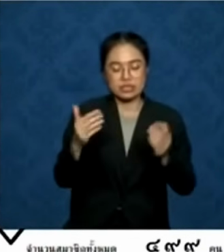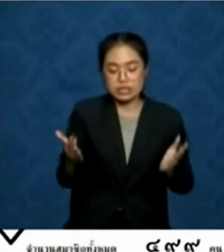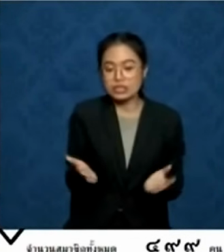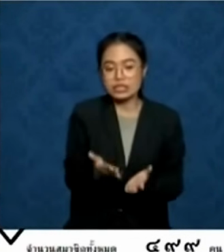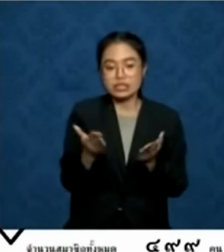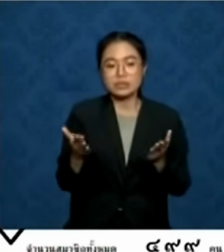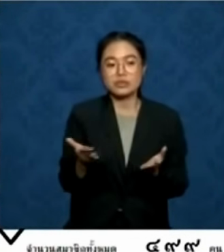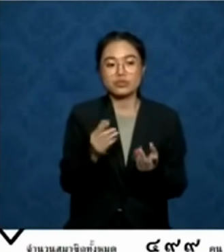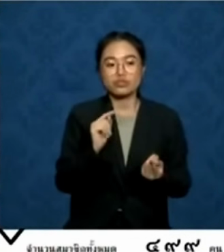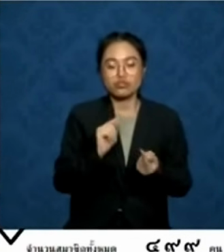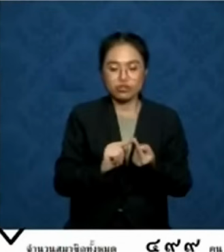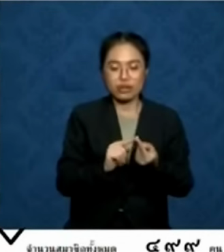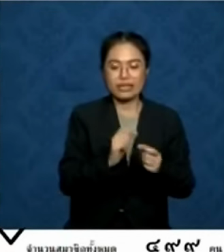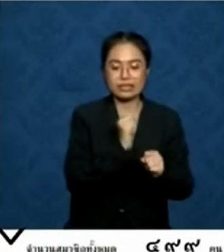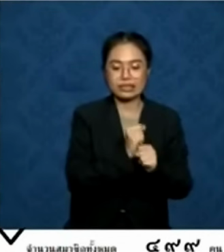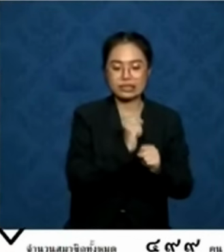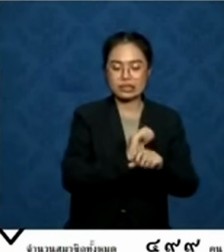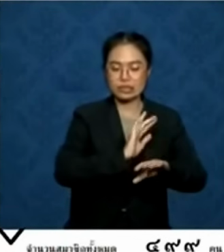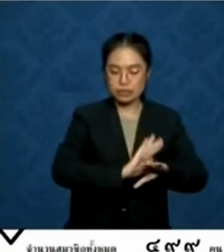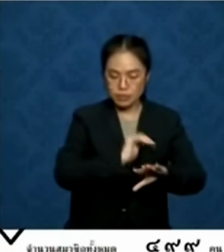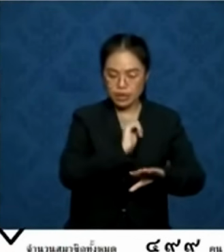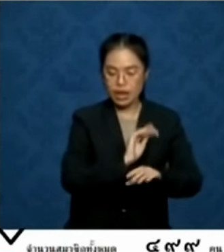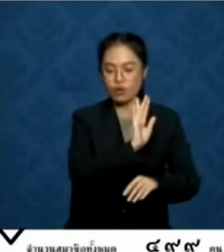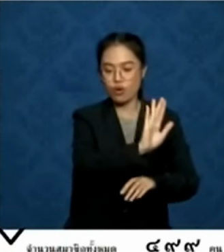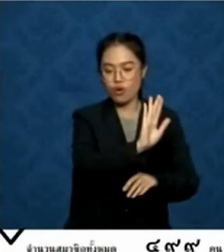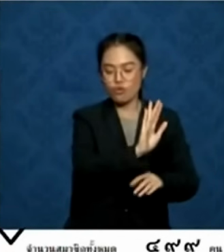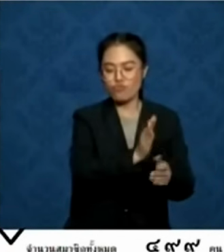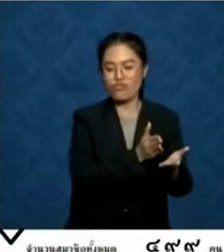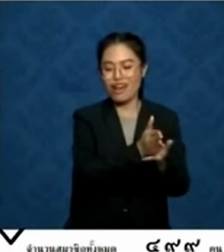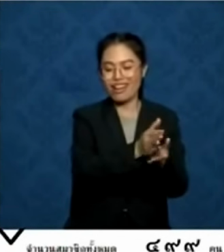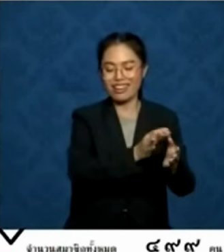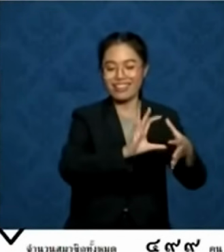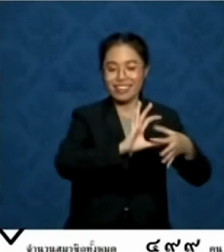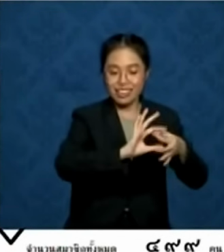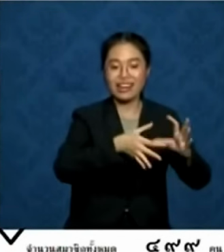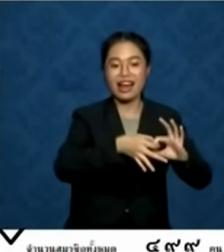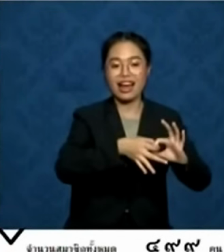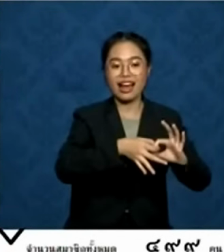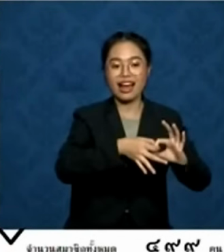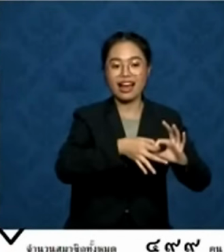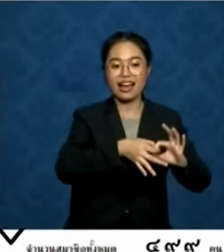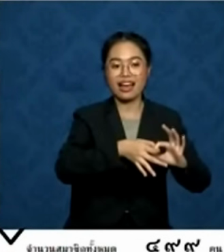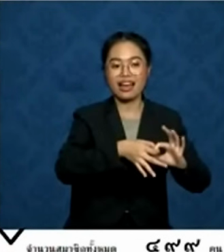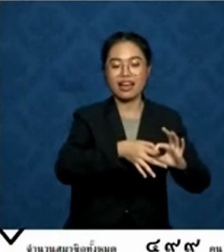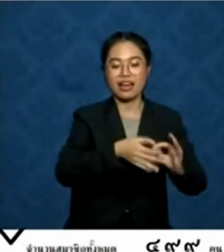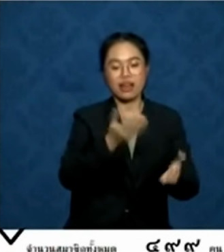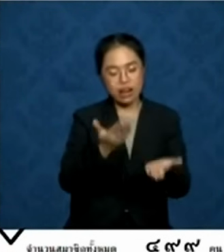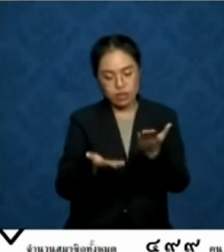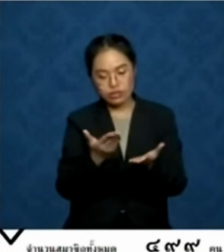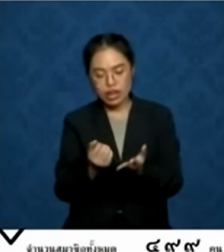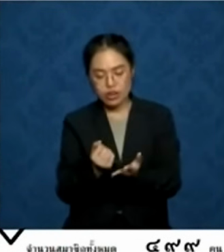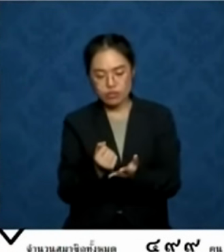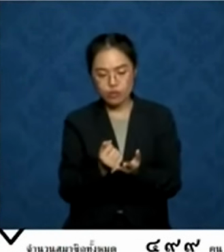มสร้างศักยภาพทางการกีฬารวมทั้งผลิตกำลัง